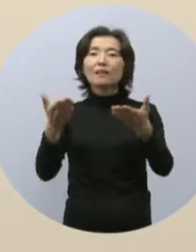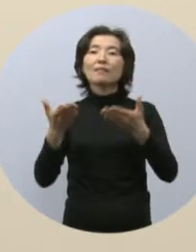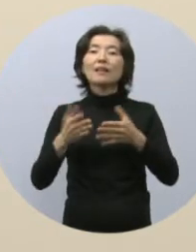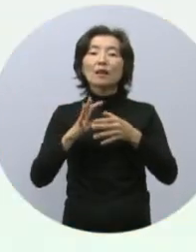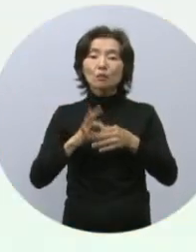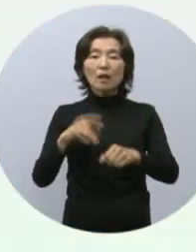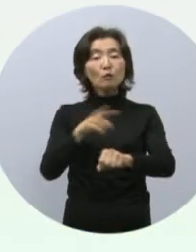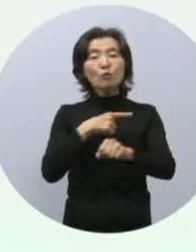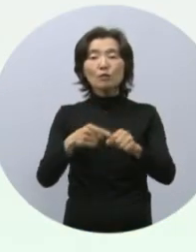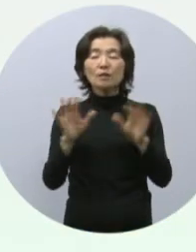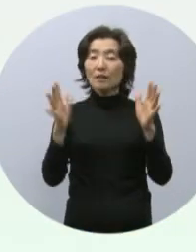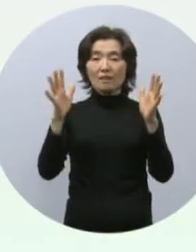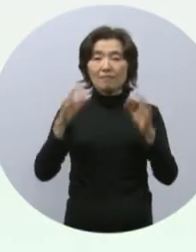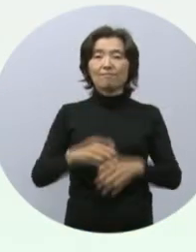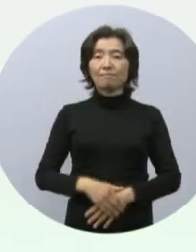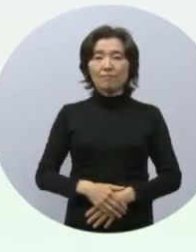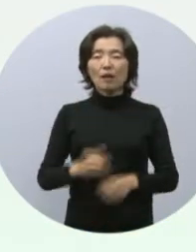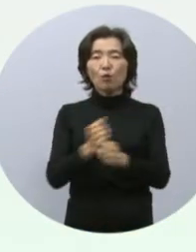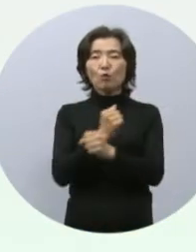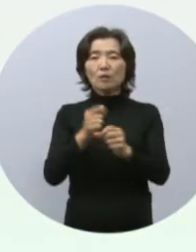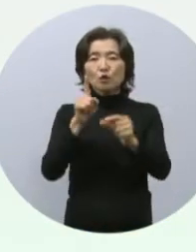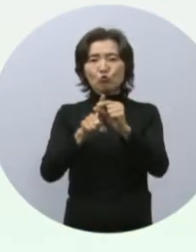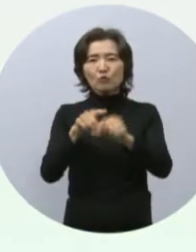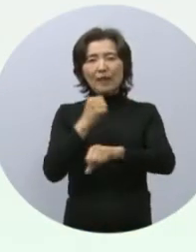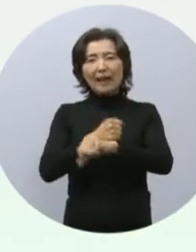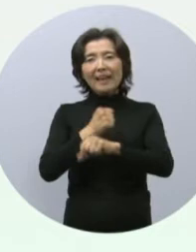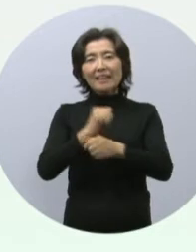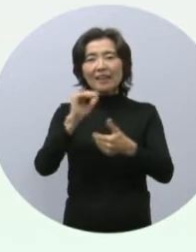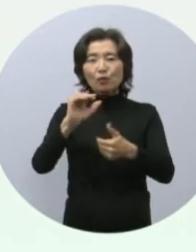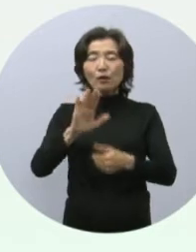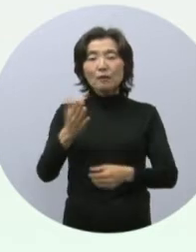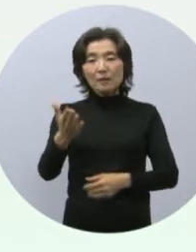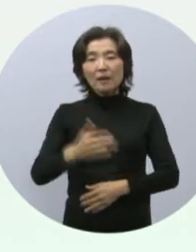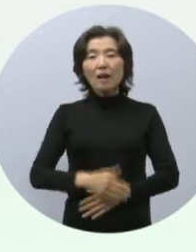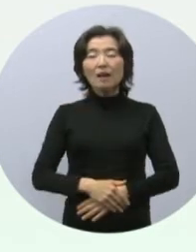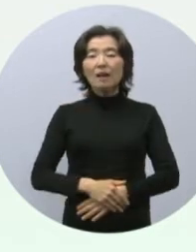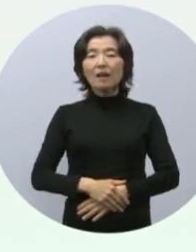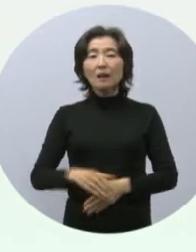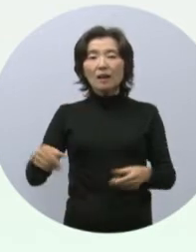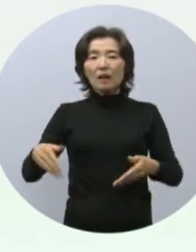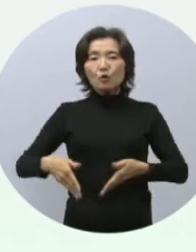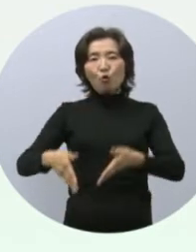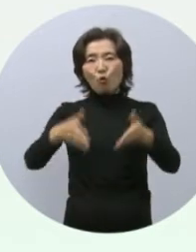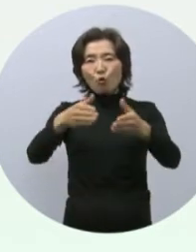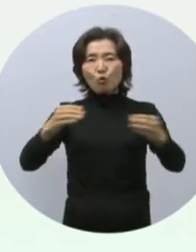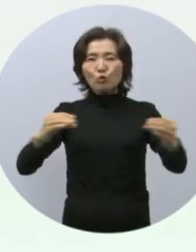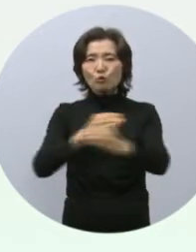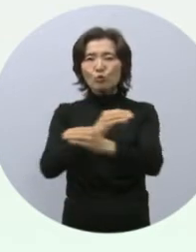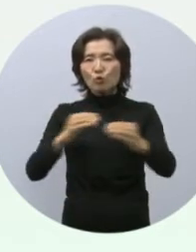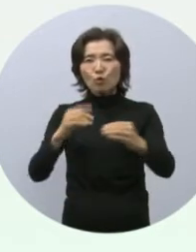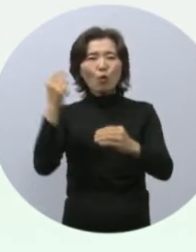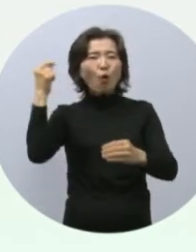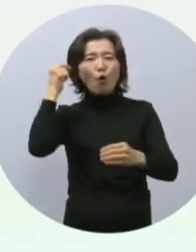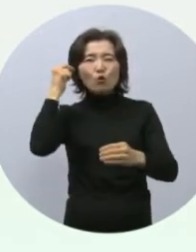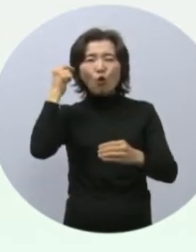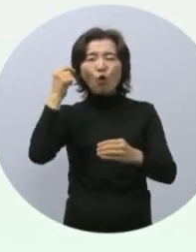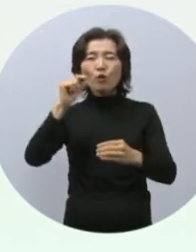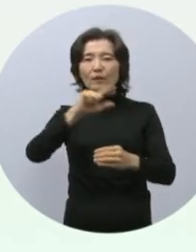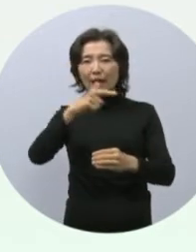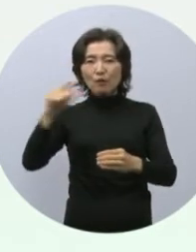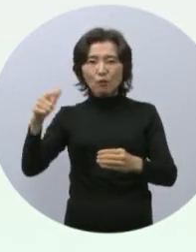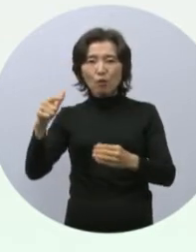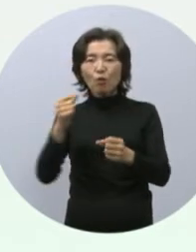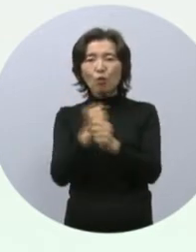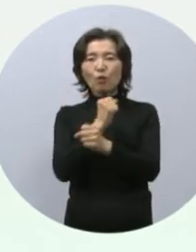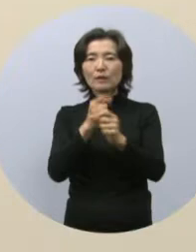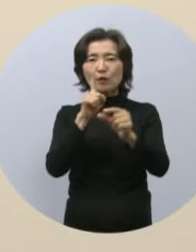。 工事中に大変だったことはありますか？道路の通行や音など工事中にトラブルはあり